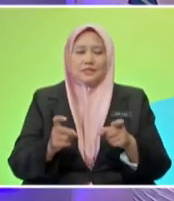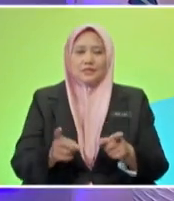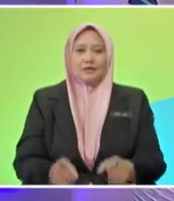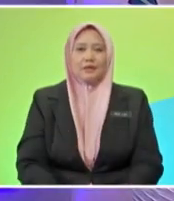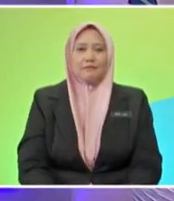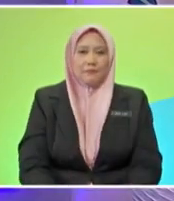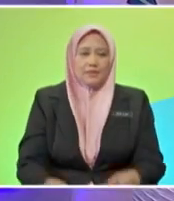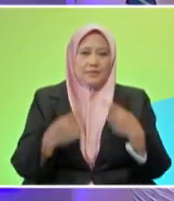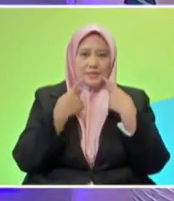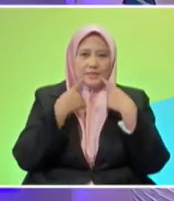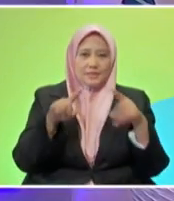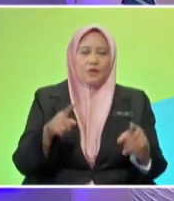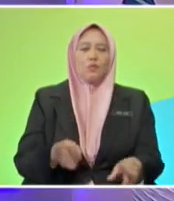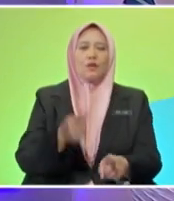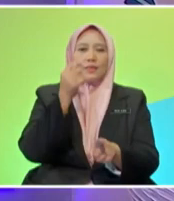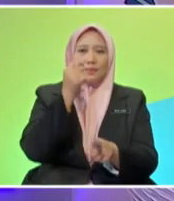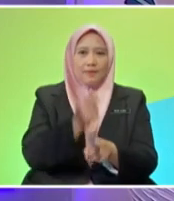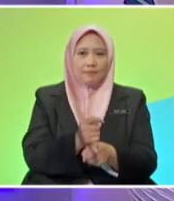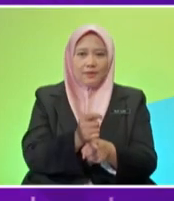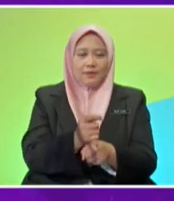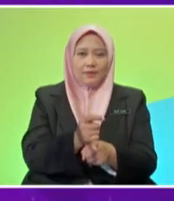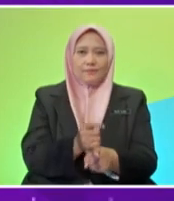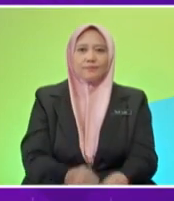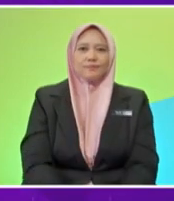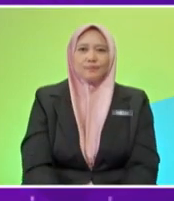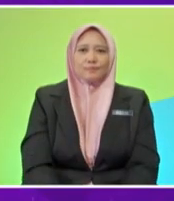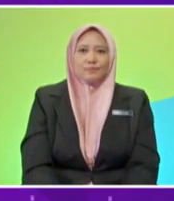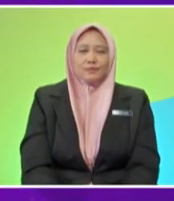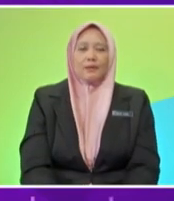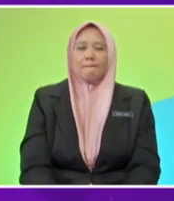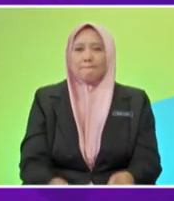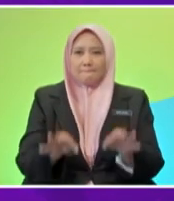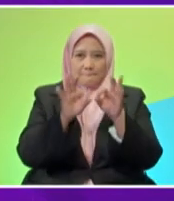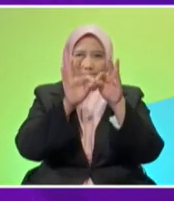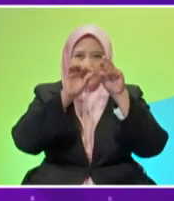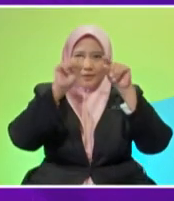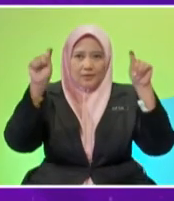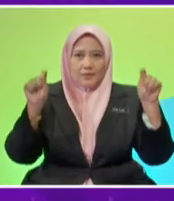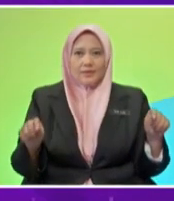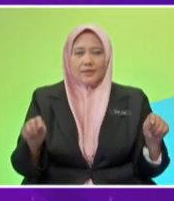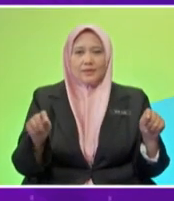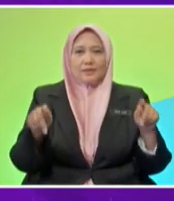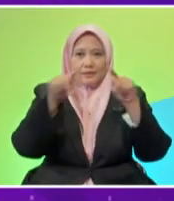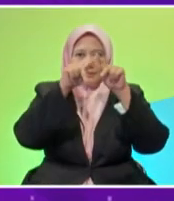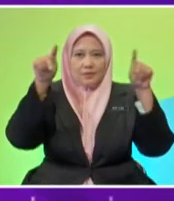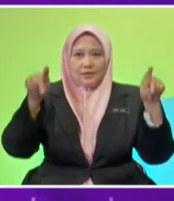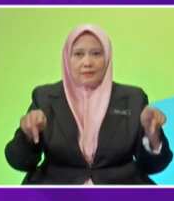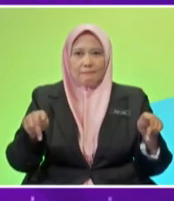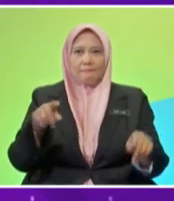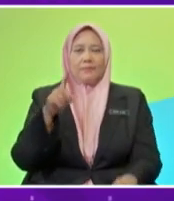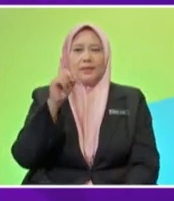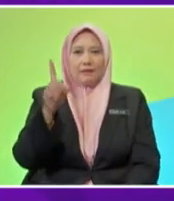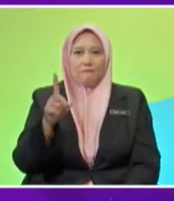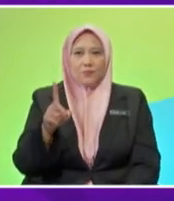Baik. Perenggan pertama, sila baca dan nyatakan idea utama daripada perenggan satu